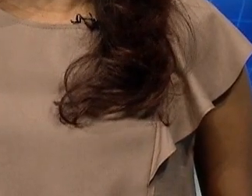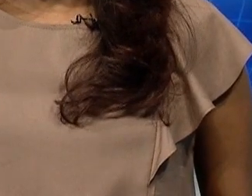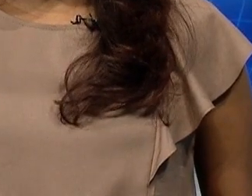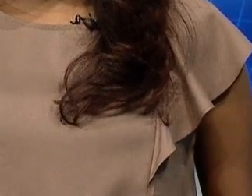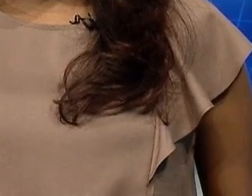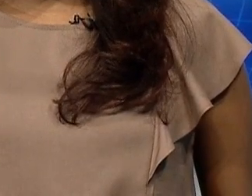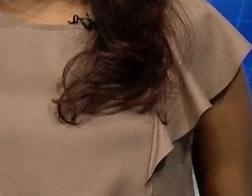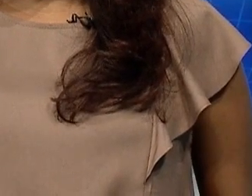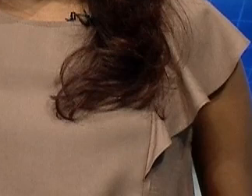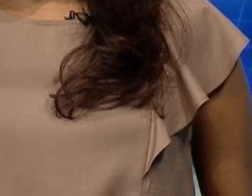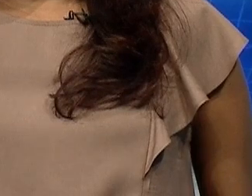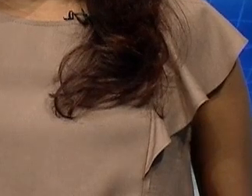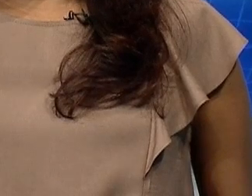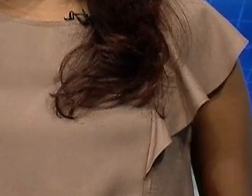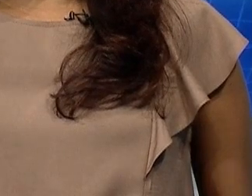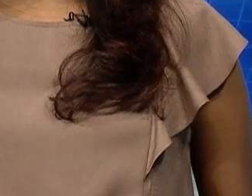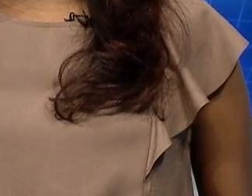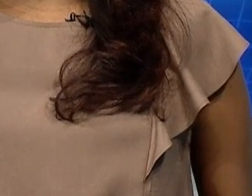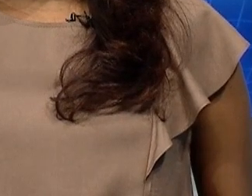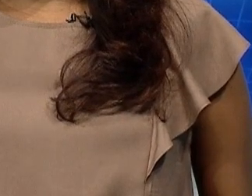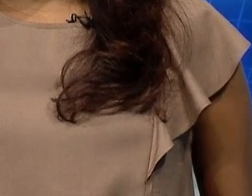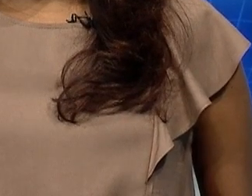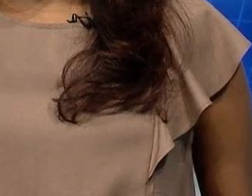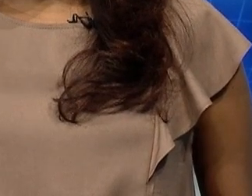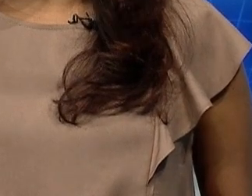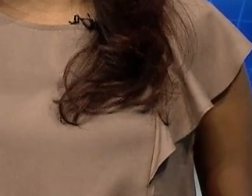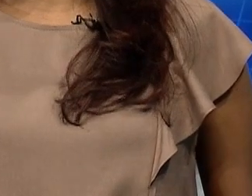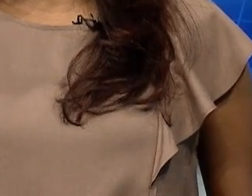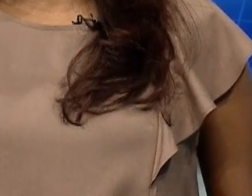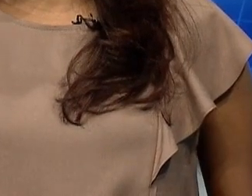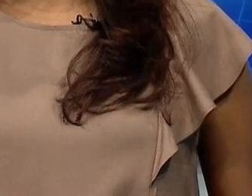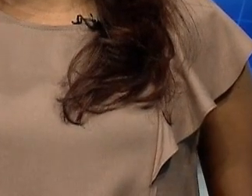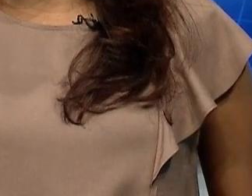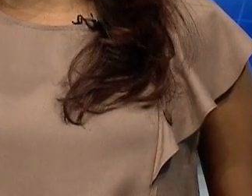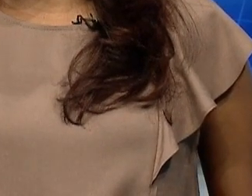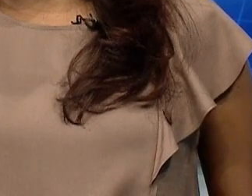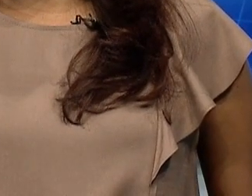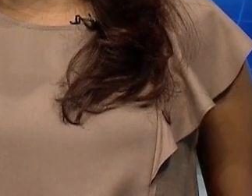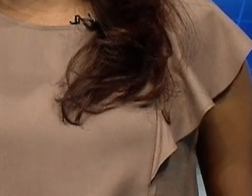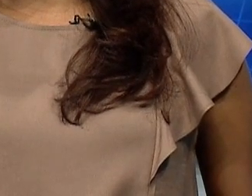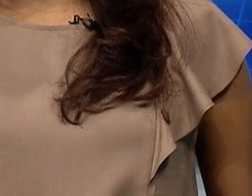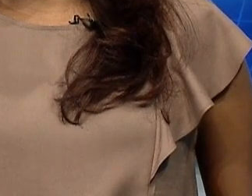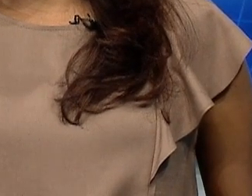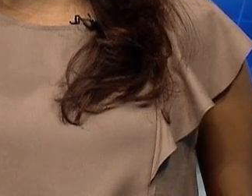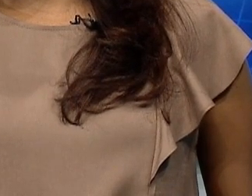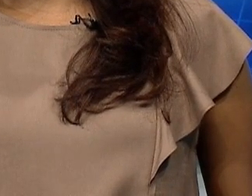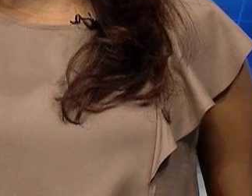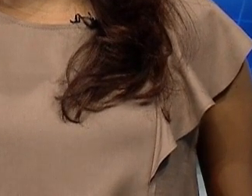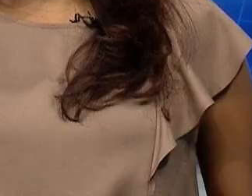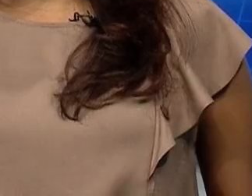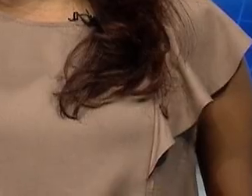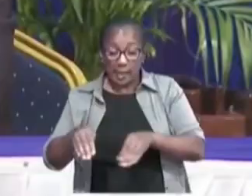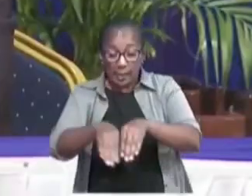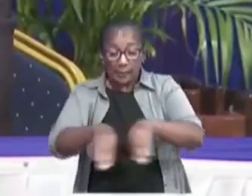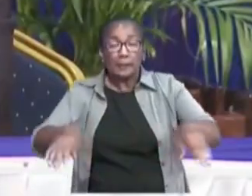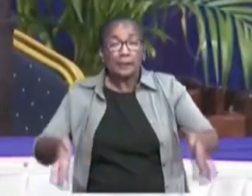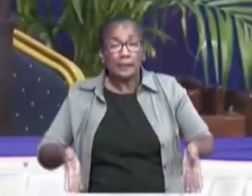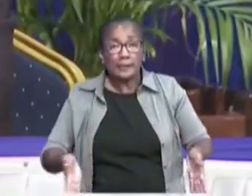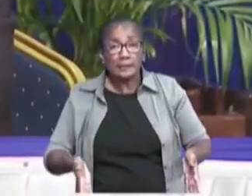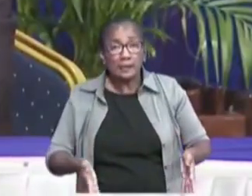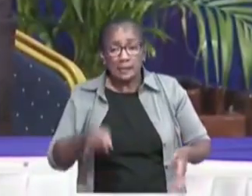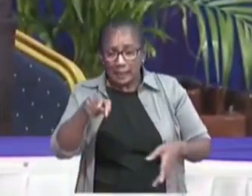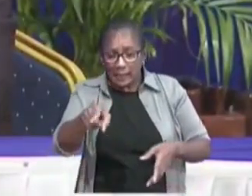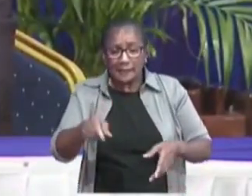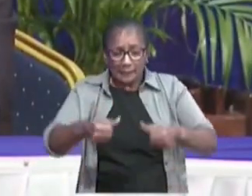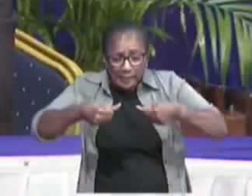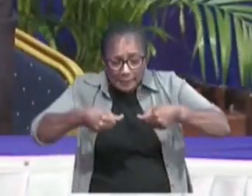om verder te gaan. Hij merkte op dat vooral bij de grenzen er een dreiging heerst. Dan ga je daar